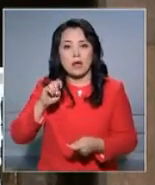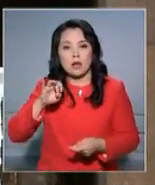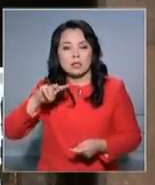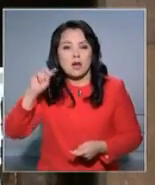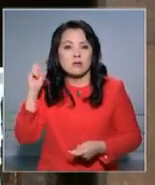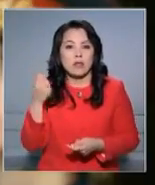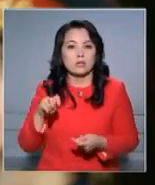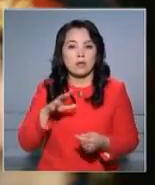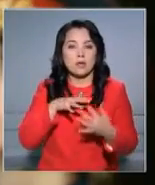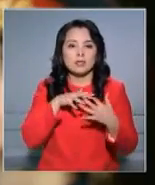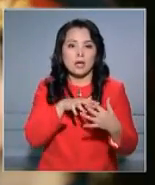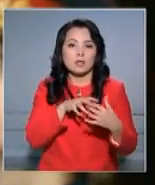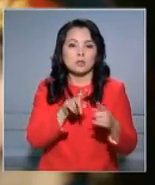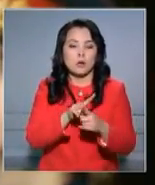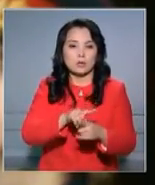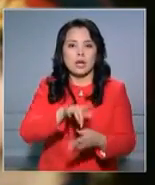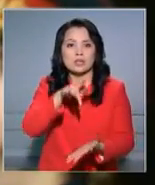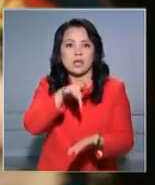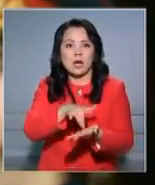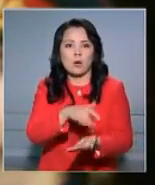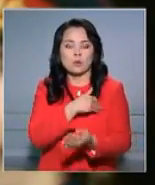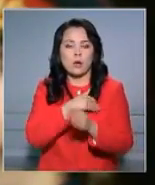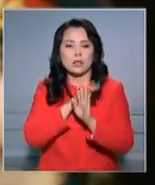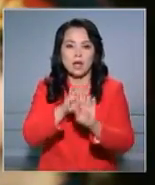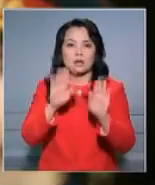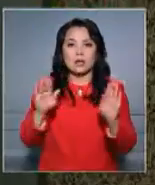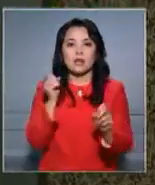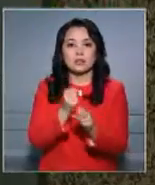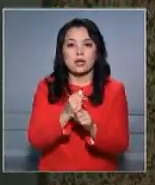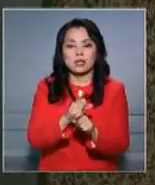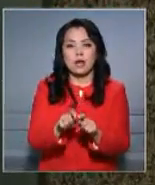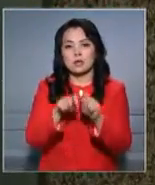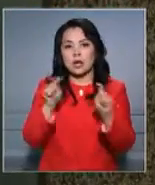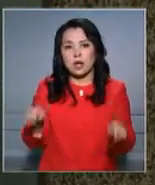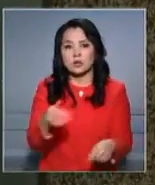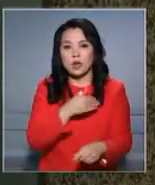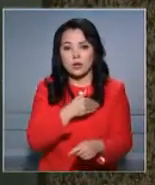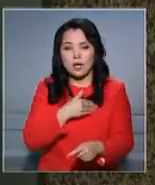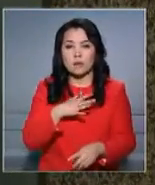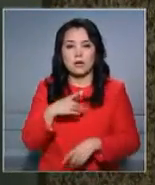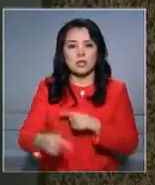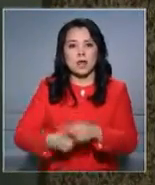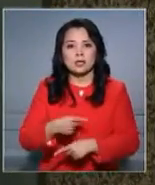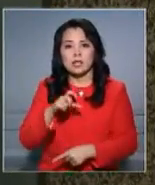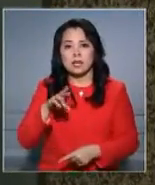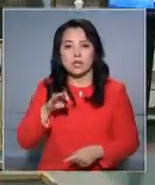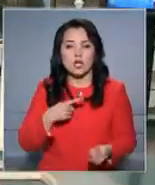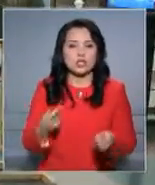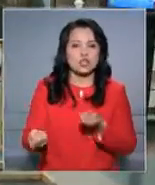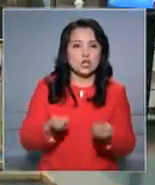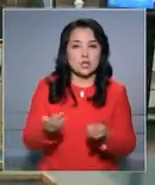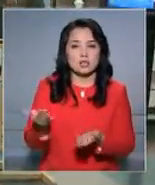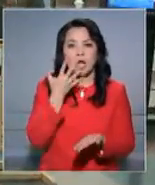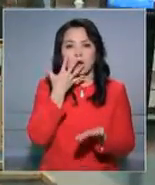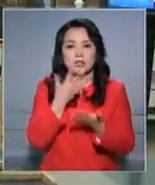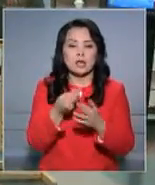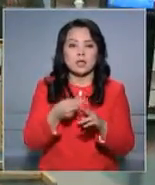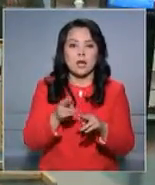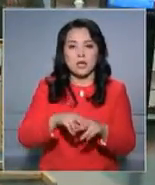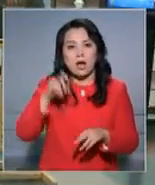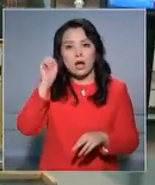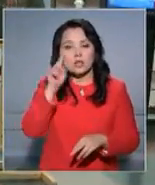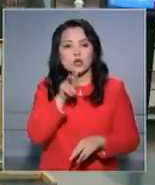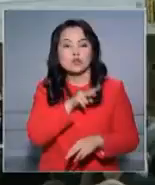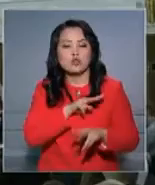шайқас залының алдында орнатылмақ. Өйткені Бигелдинов Берлин шайқастарында эскадрилияға жетекшілік жасаған үшін алтын жұлдыз